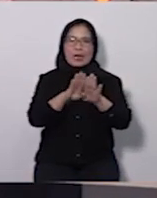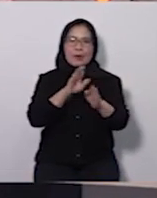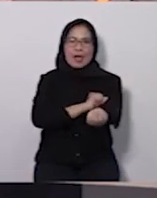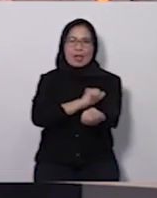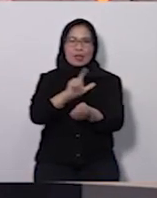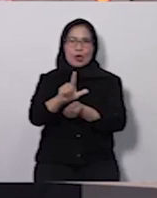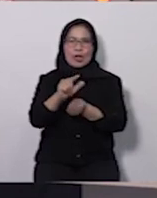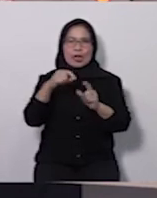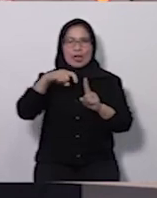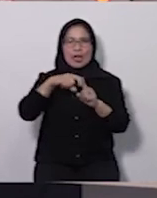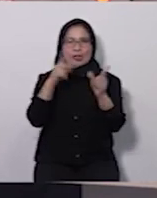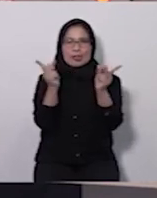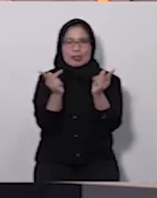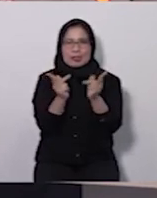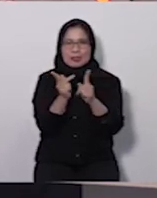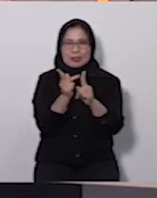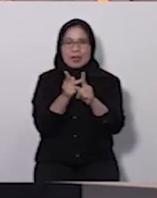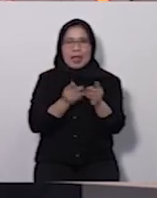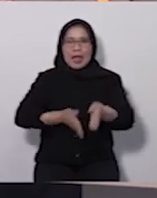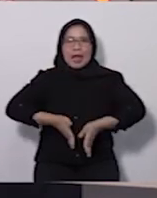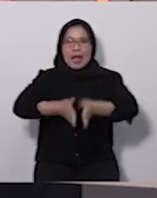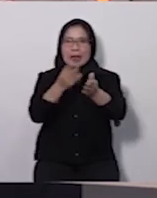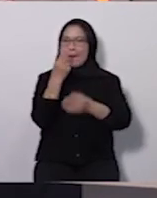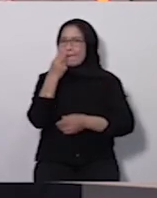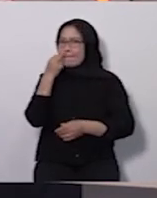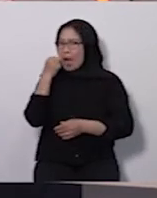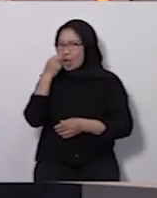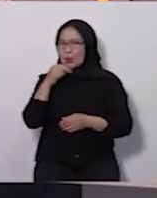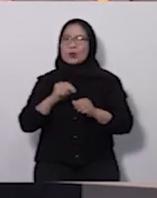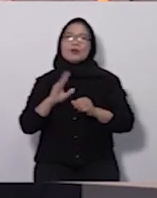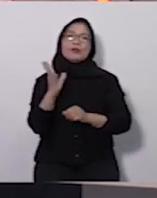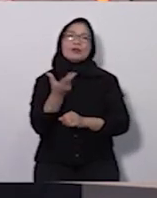kalihurip utama arah Bandung sebanyak